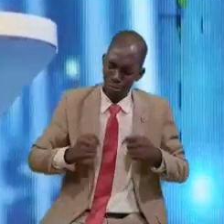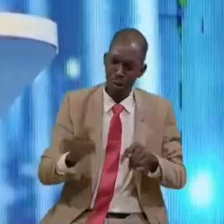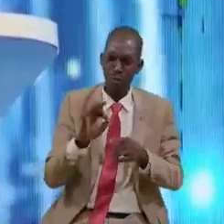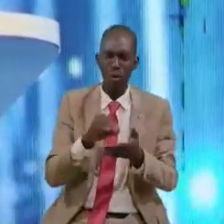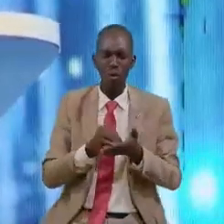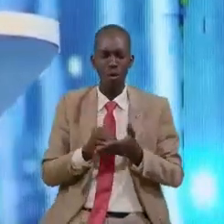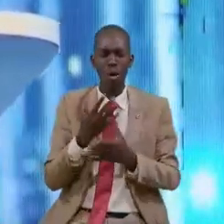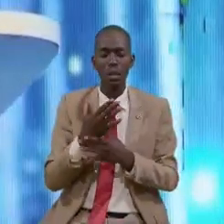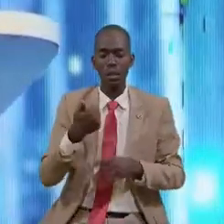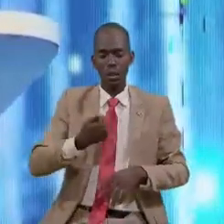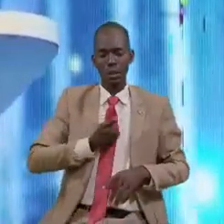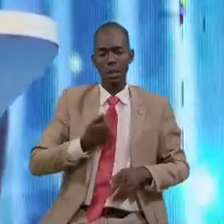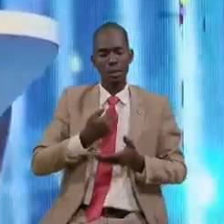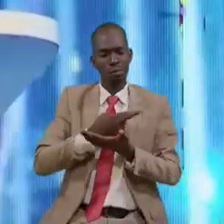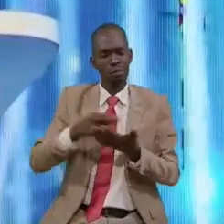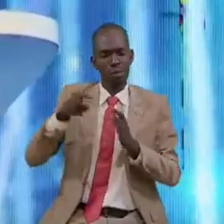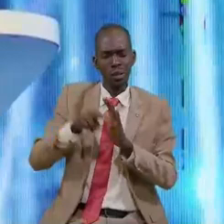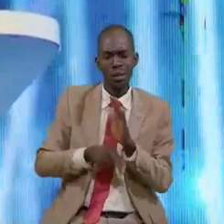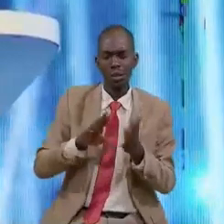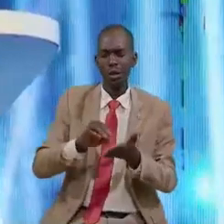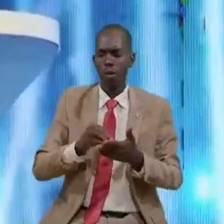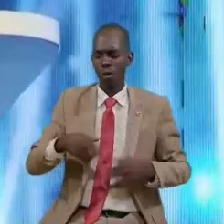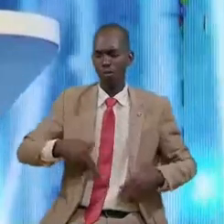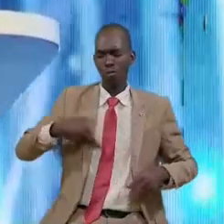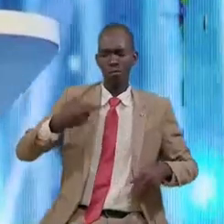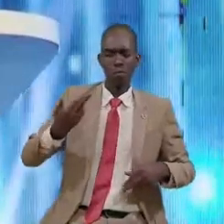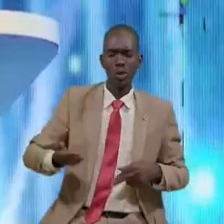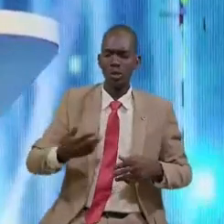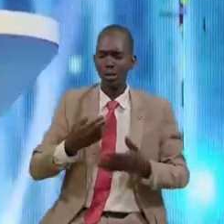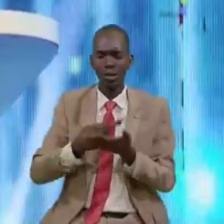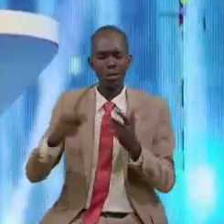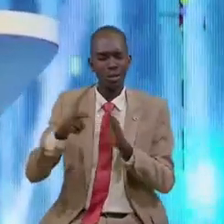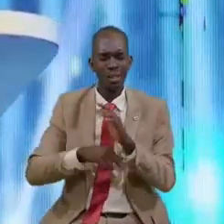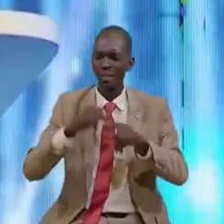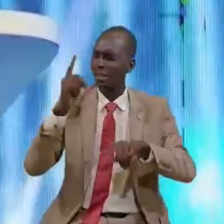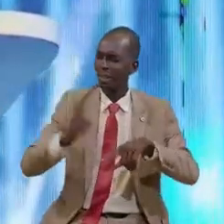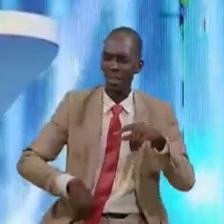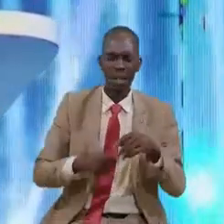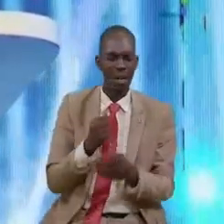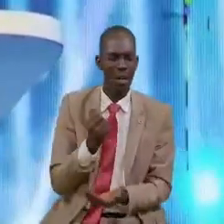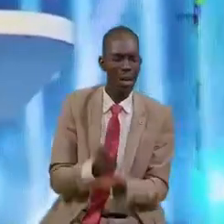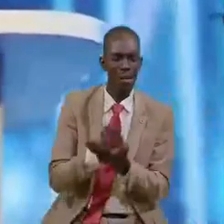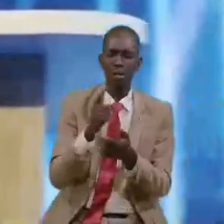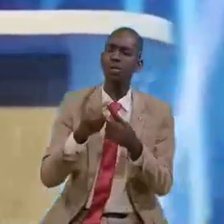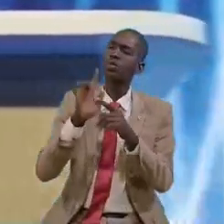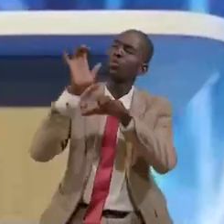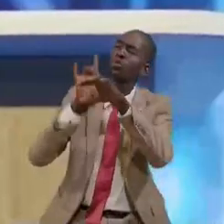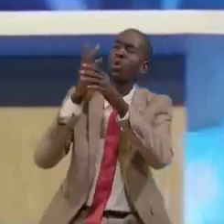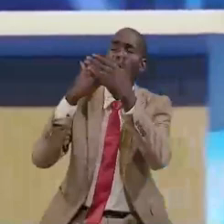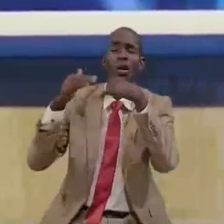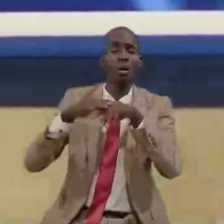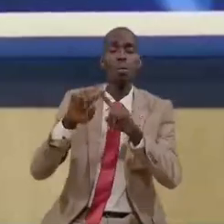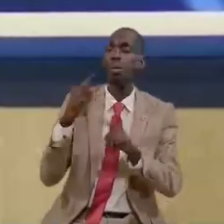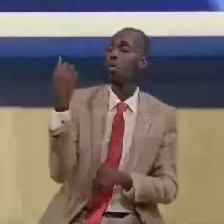mains, leur justice morale, leur justice religieuse ne peut pas les faire, les